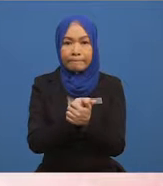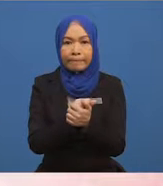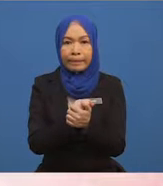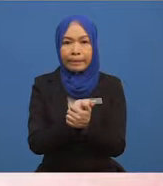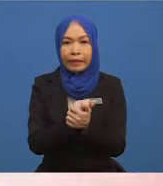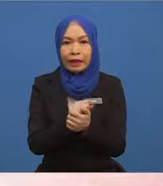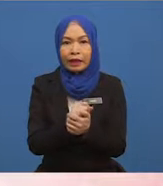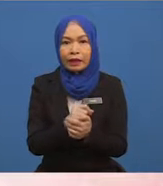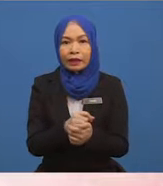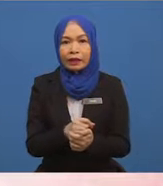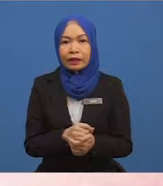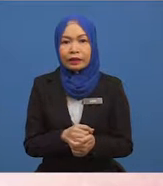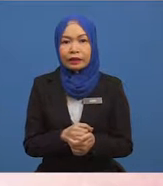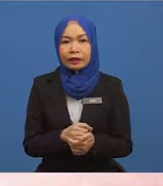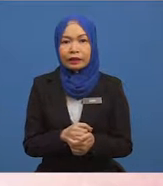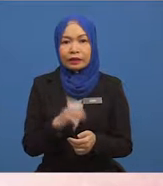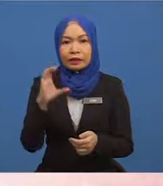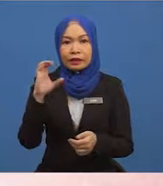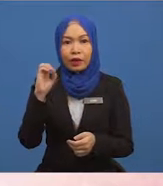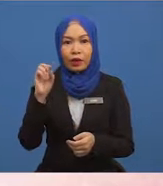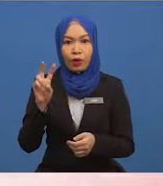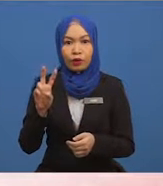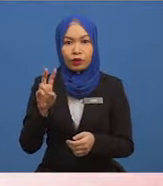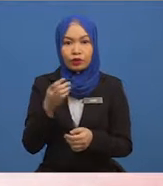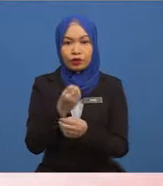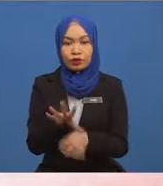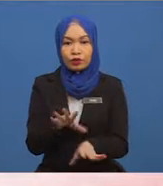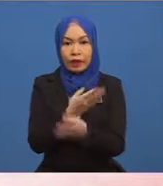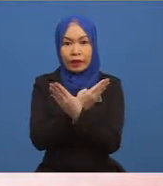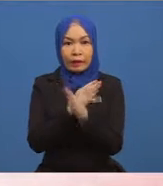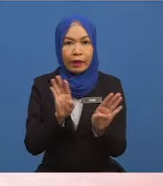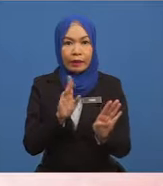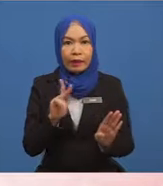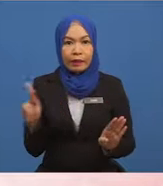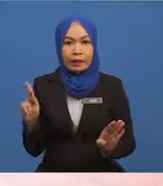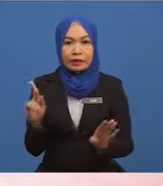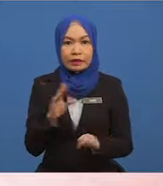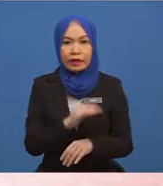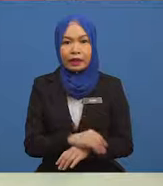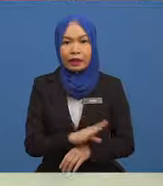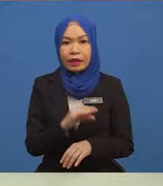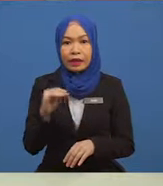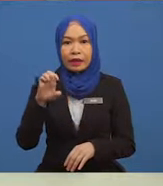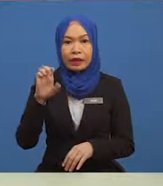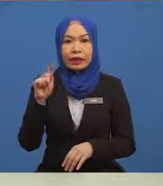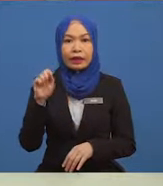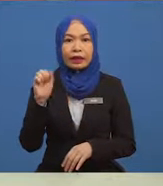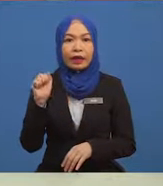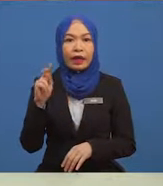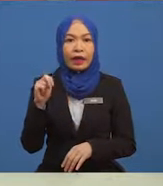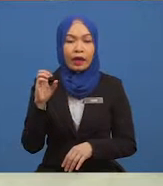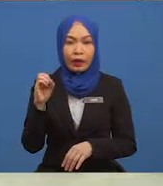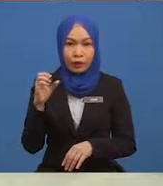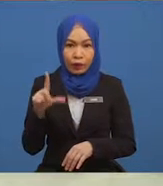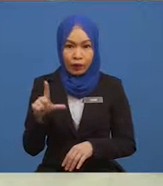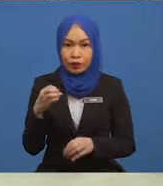Dan bau etanol menunjukkan etanol telah dihasilkan. Sebagai